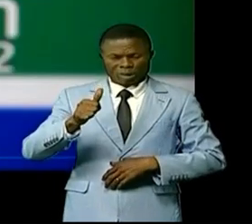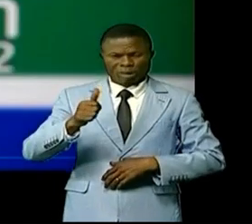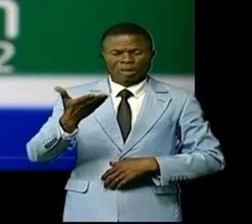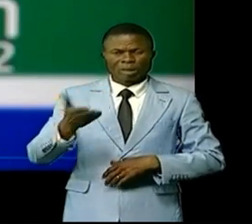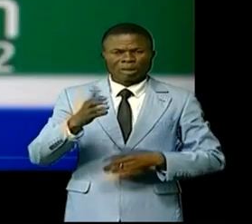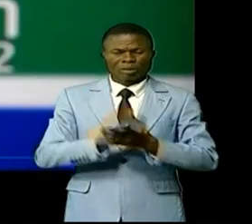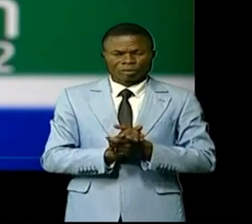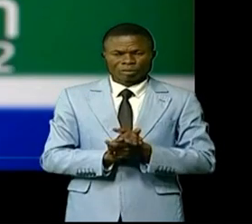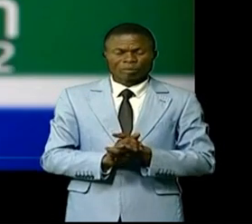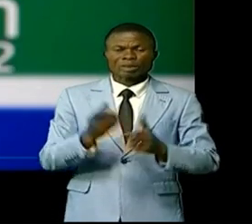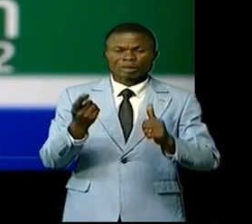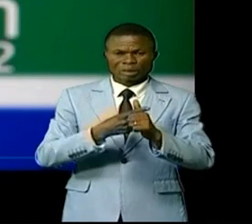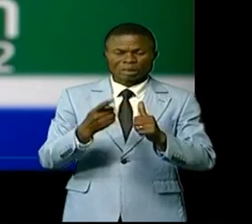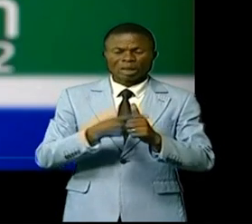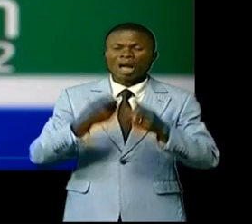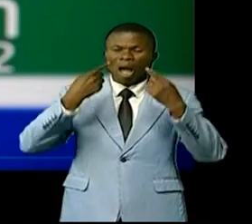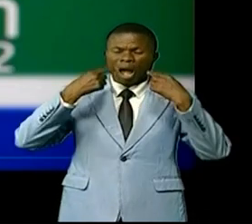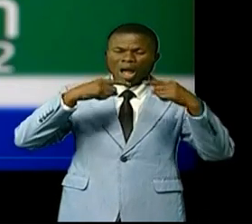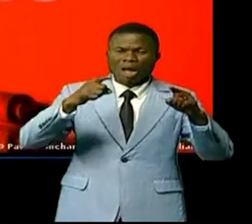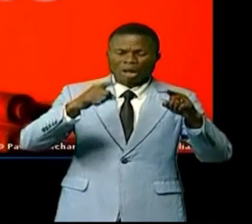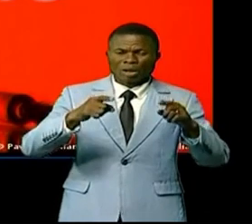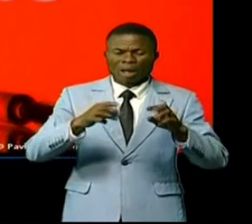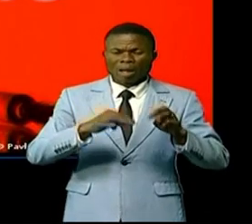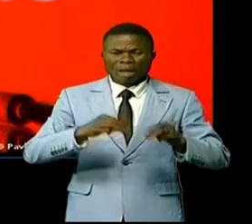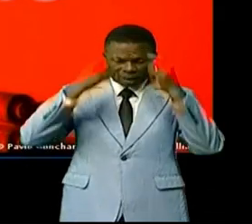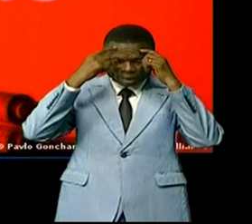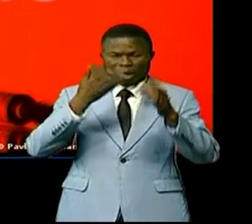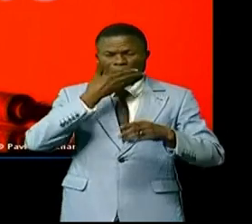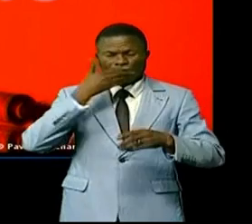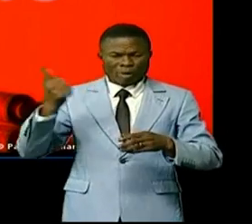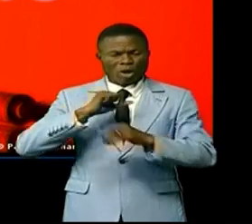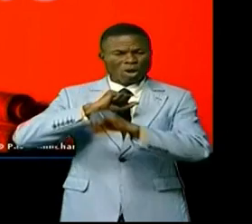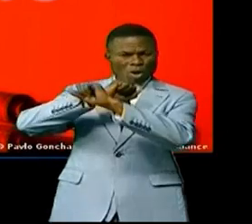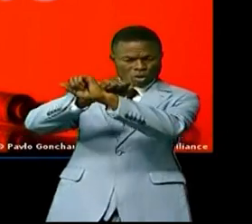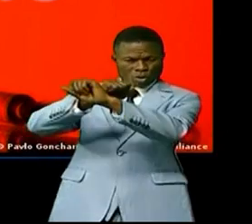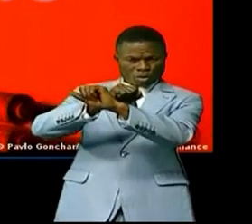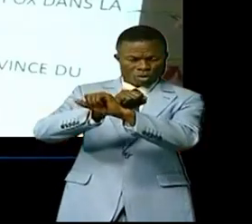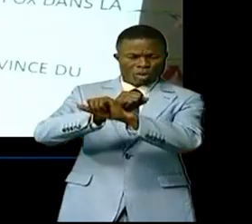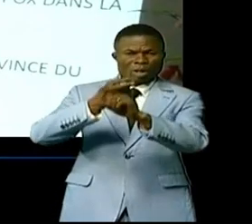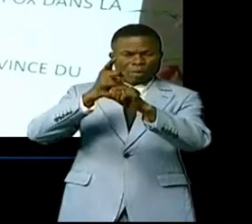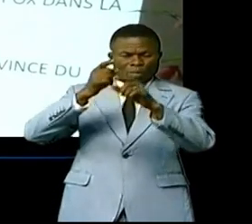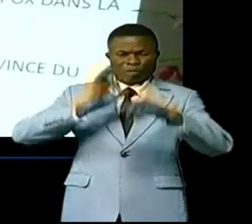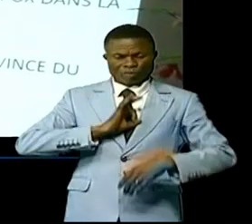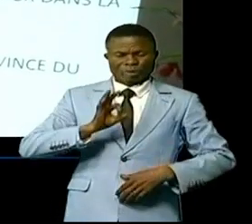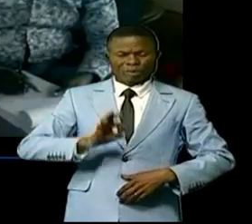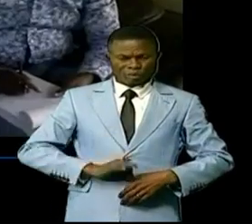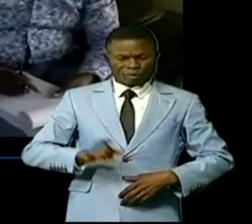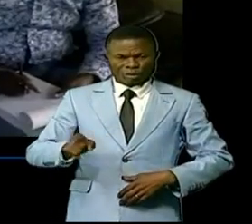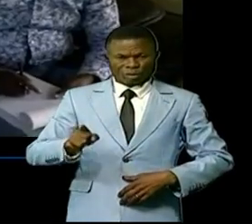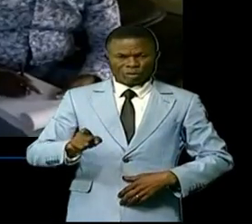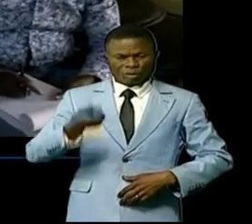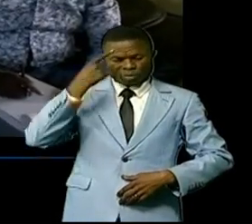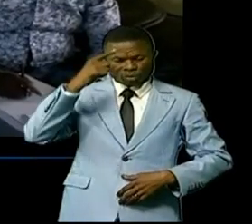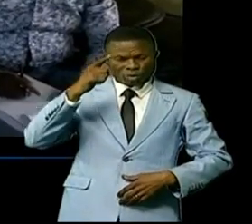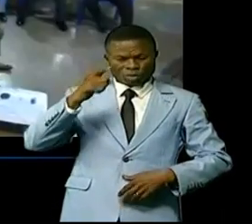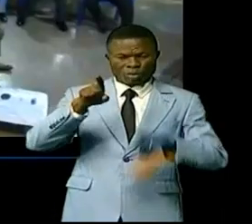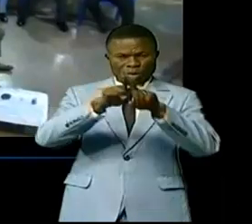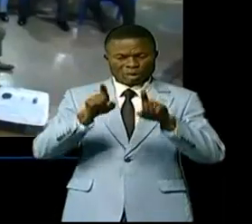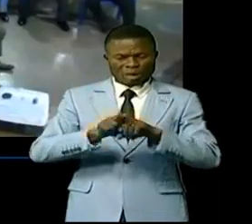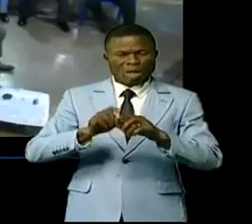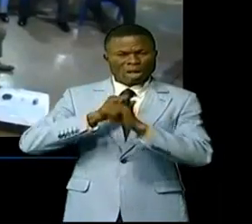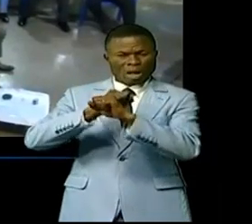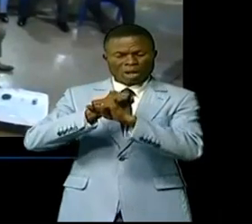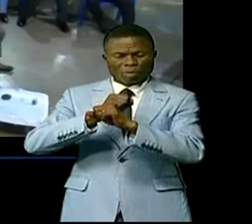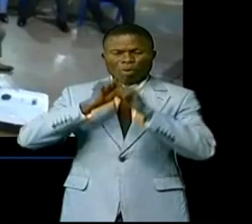COVID-19. Surtout annoncer les nouvelles mesures barrières actualisées par le chef de l'État, Félix Antoine Tshisekedi Tshilombo, et en assurer